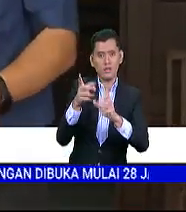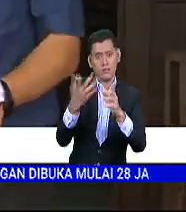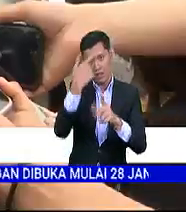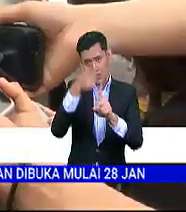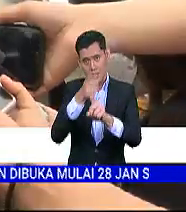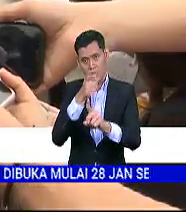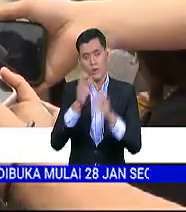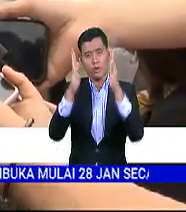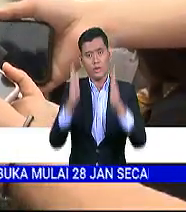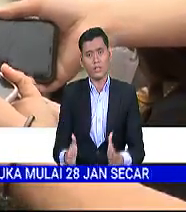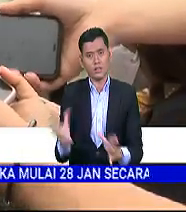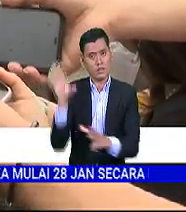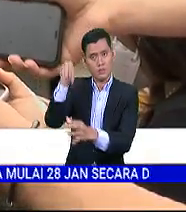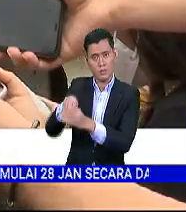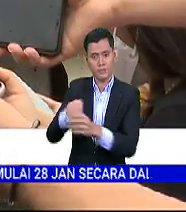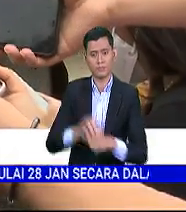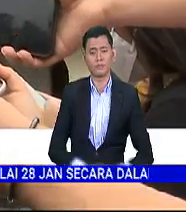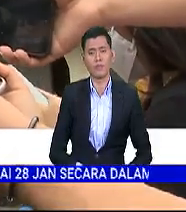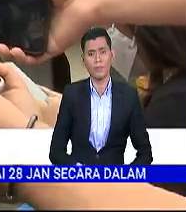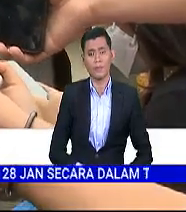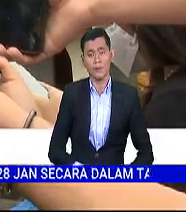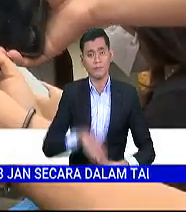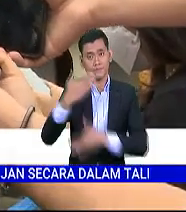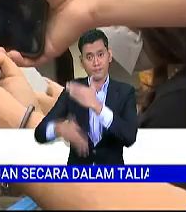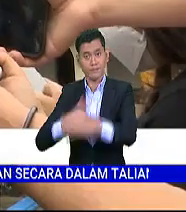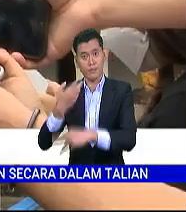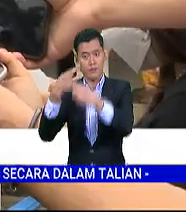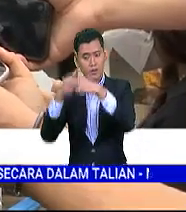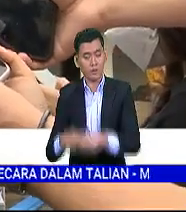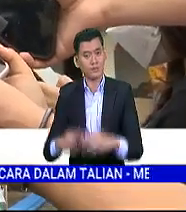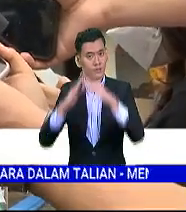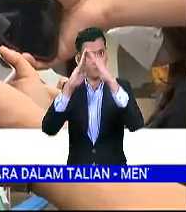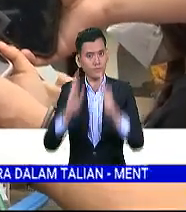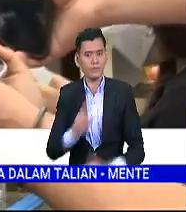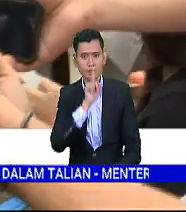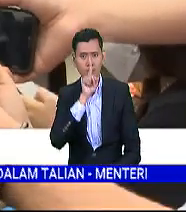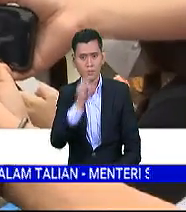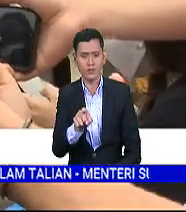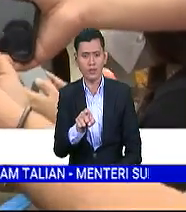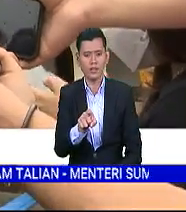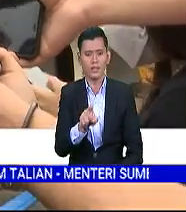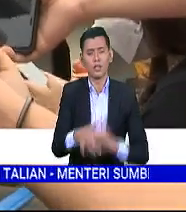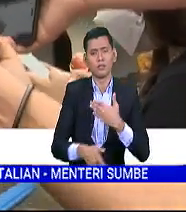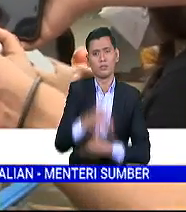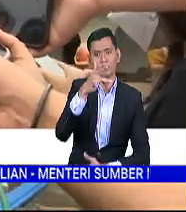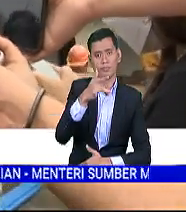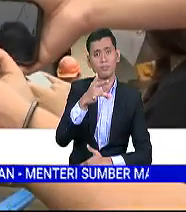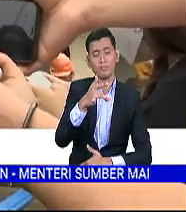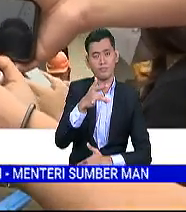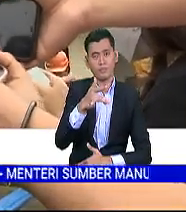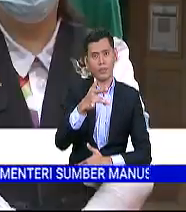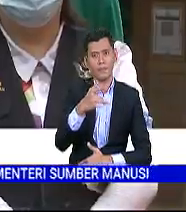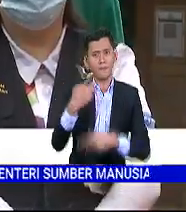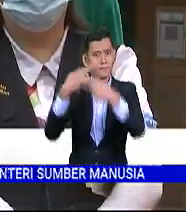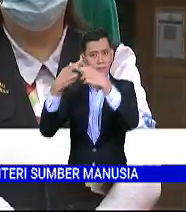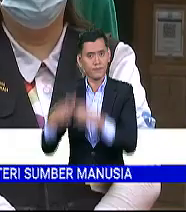terlibat. Proses untuk membaiki rumah memang agak awal dia orang itu macam